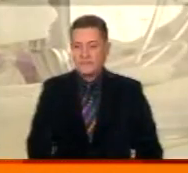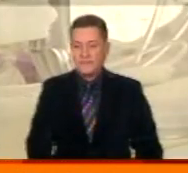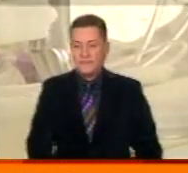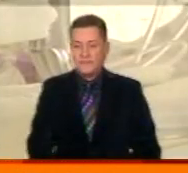викна СТБ